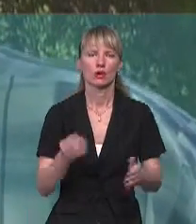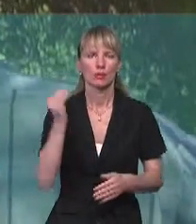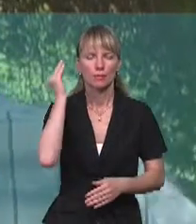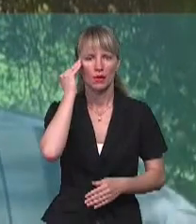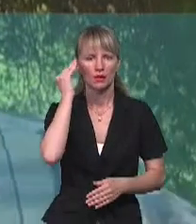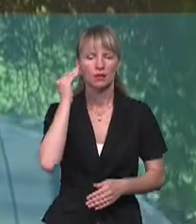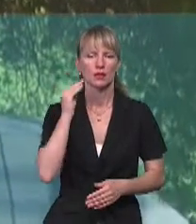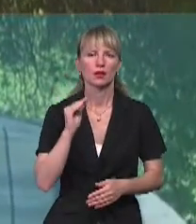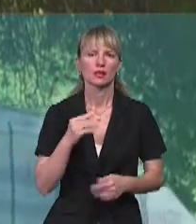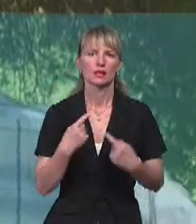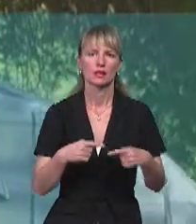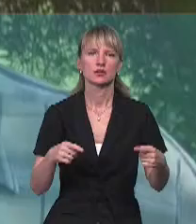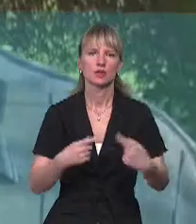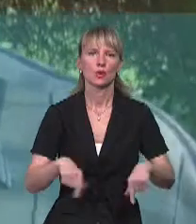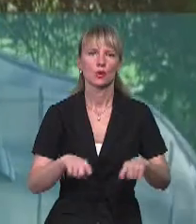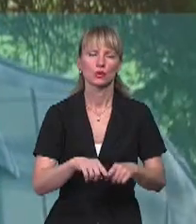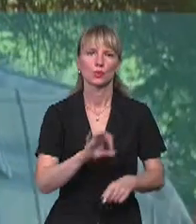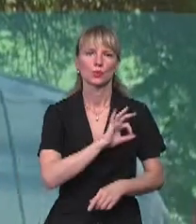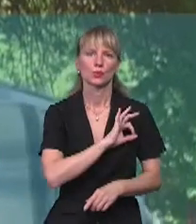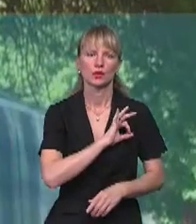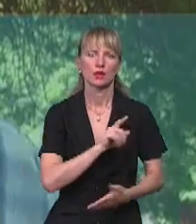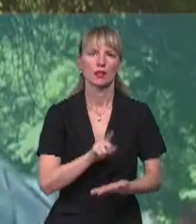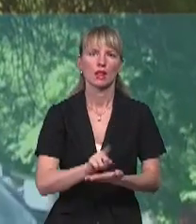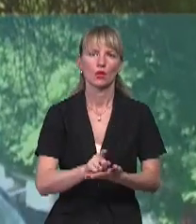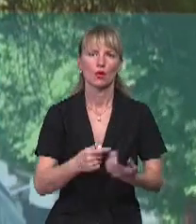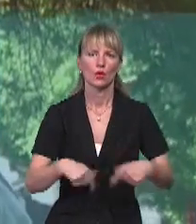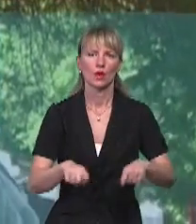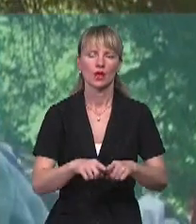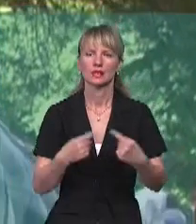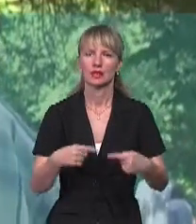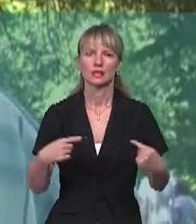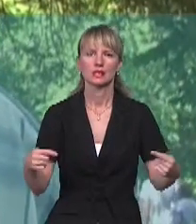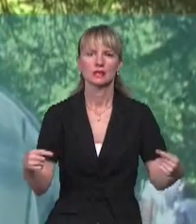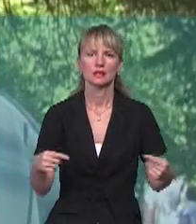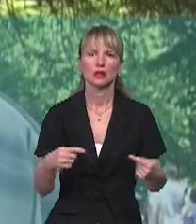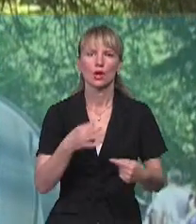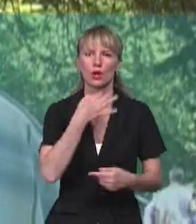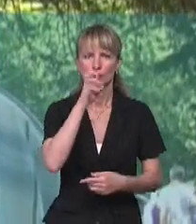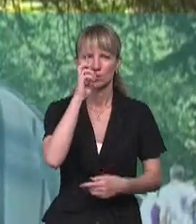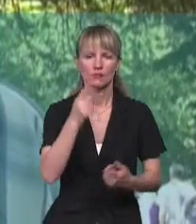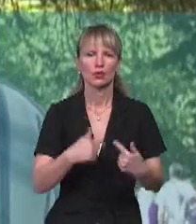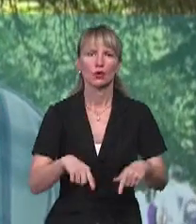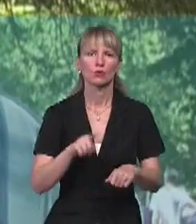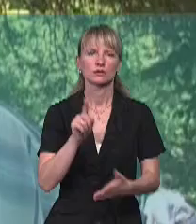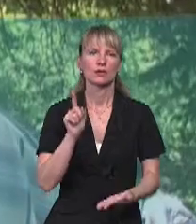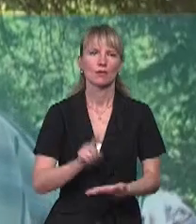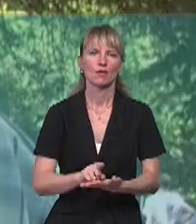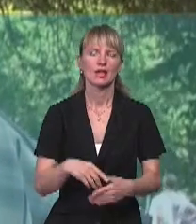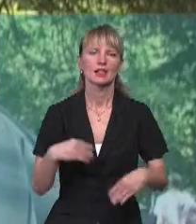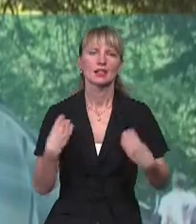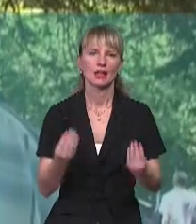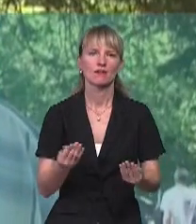податкові органи, юридичний, любой державний орган, він зобов'язаний